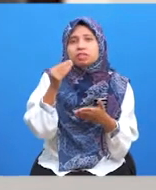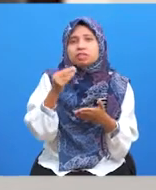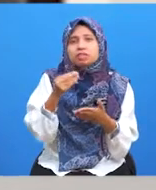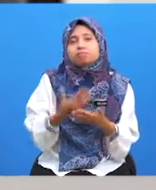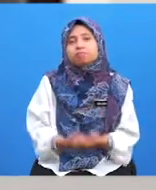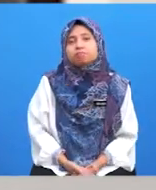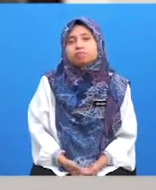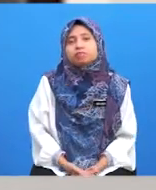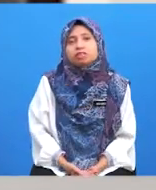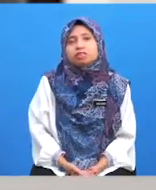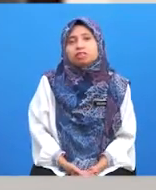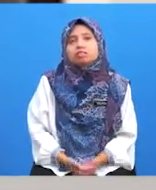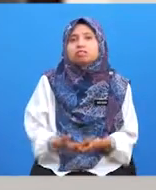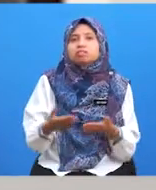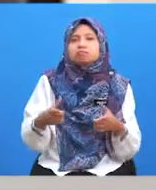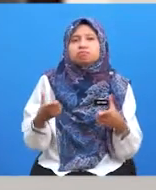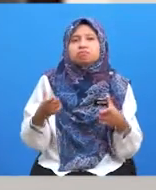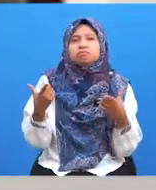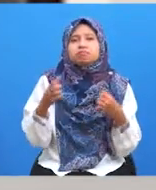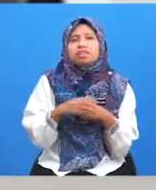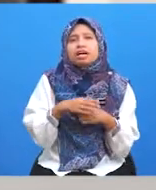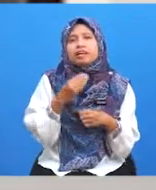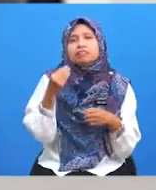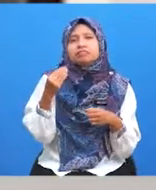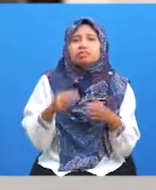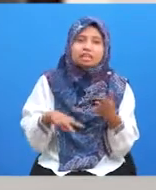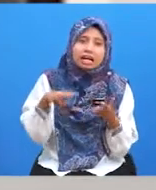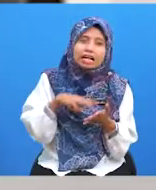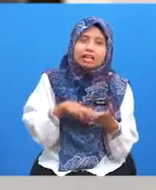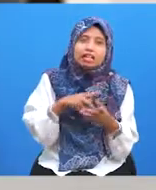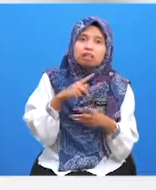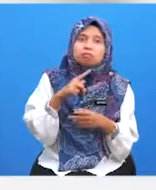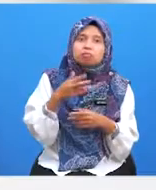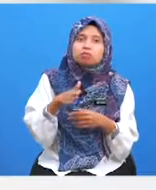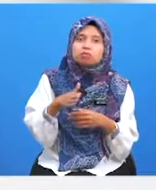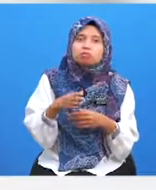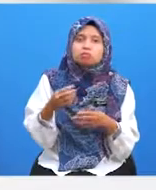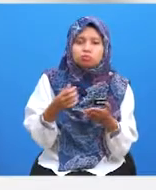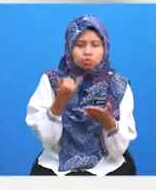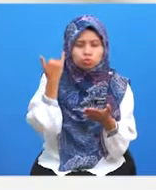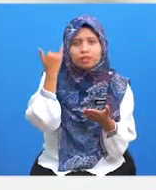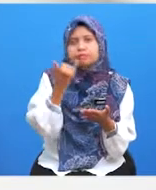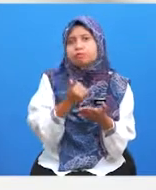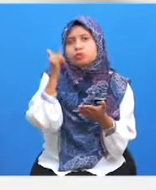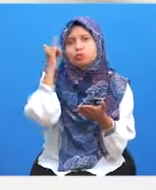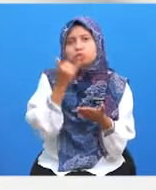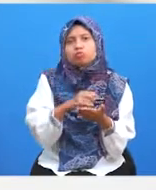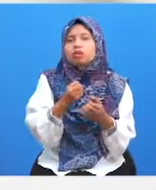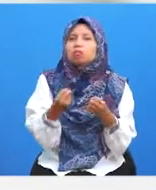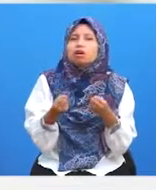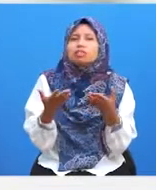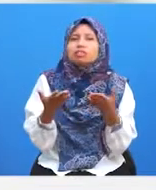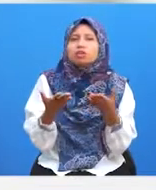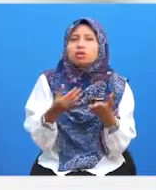dan mencapai biayanya baru setelah naik taraf sistem selesai yuran penyelenggaraan berurusan